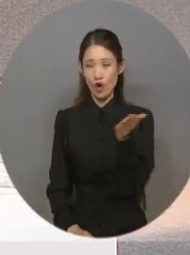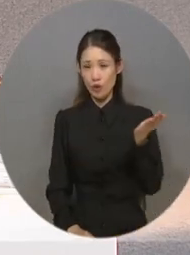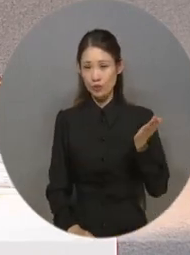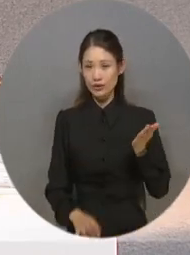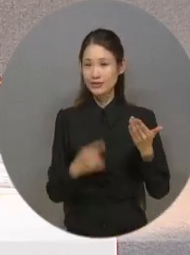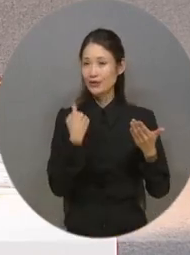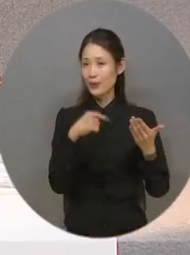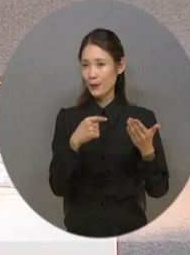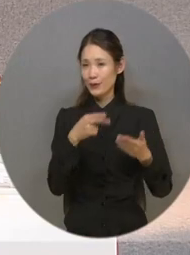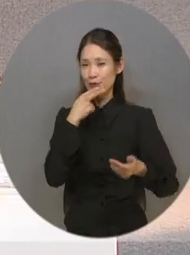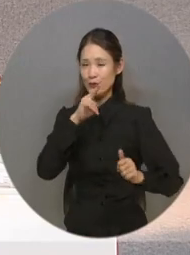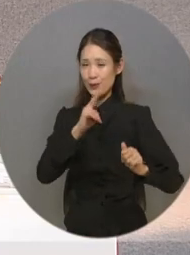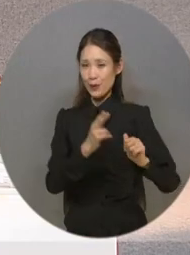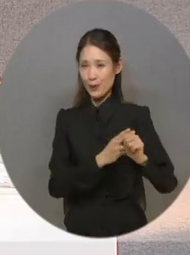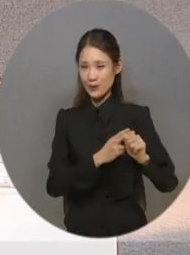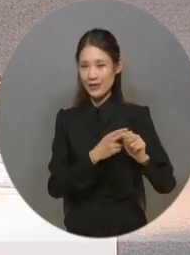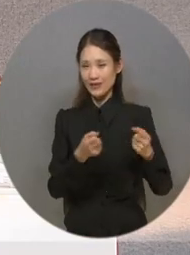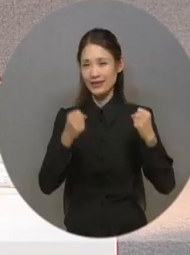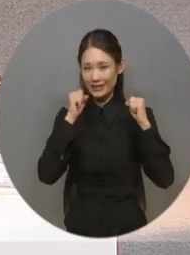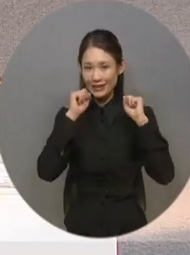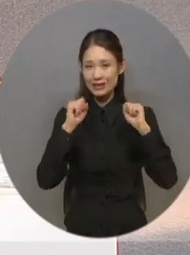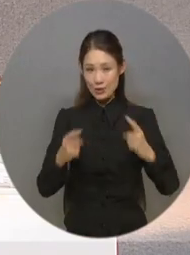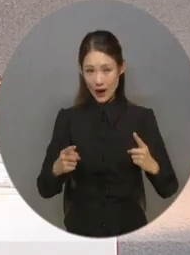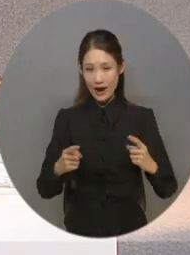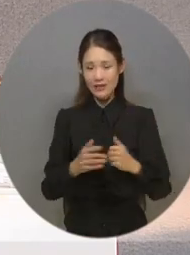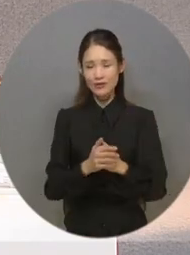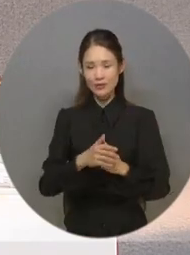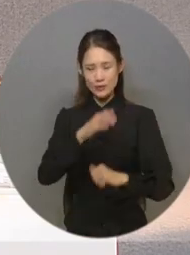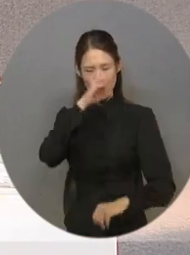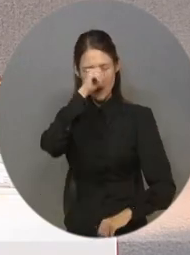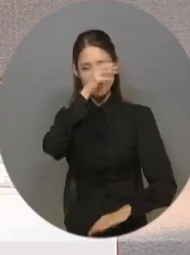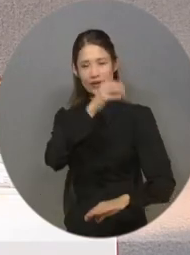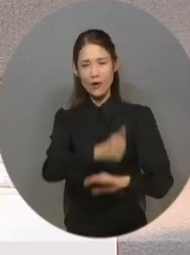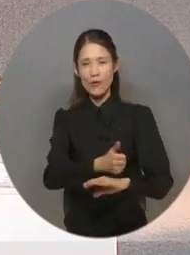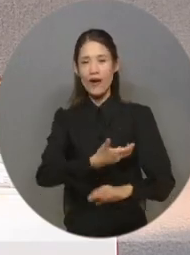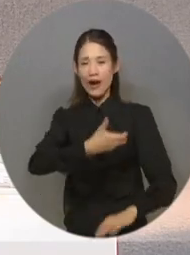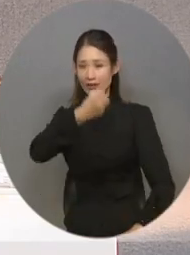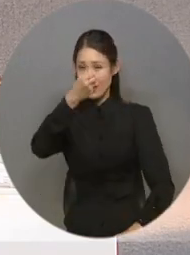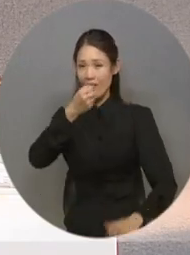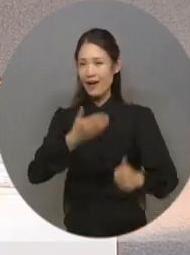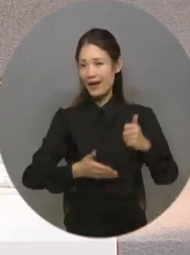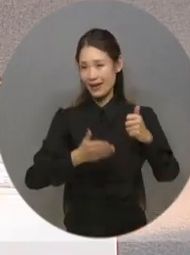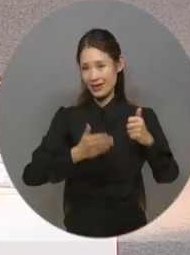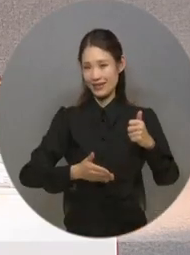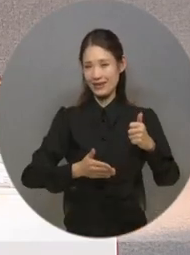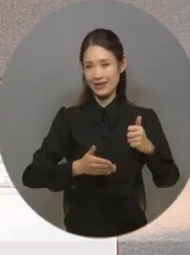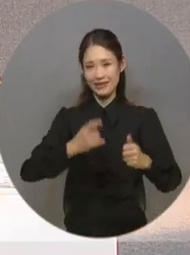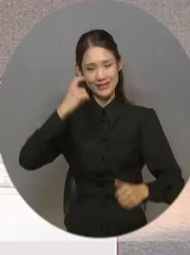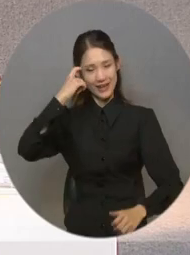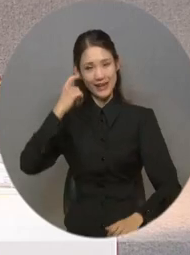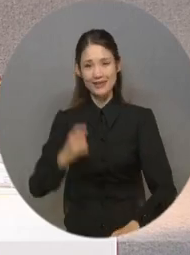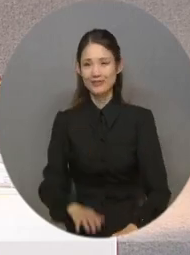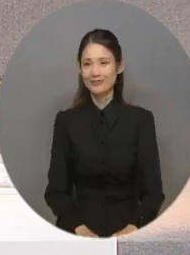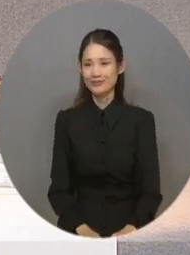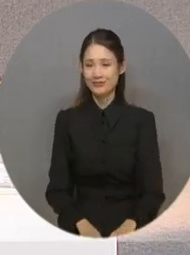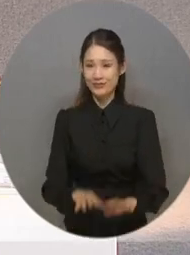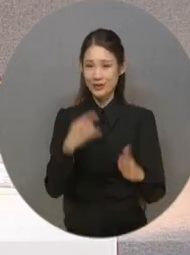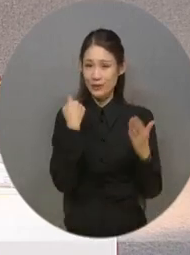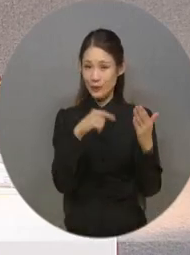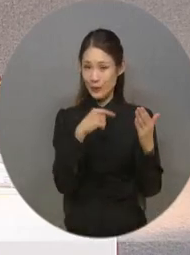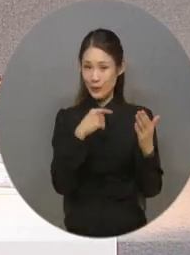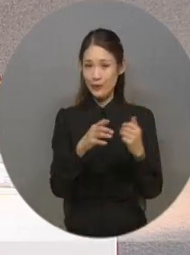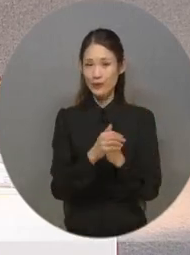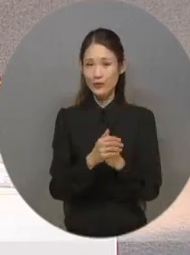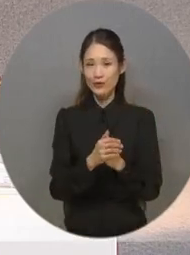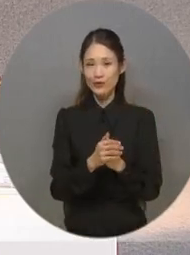이 활동에 교육에 도전해 보셔서 네, 좋은 성과를 거둬갈 수 있으면 좋겠다고 생각합니다. 이번 교육은